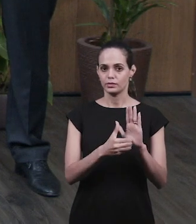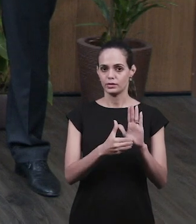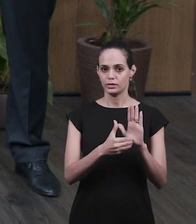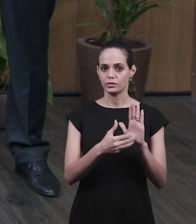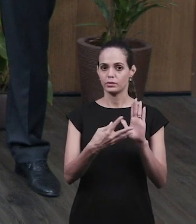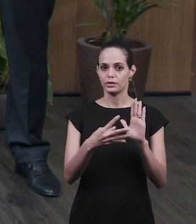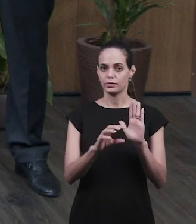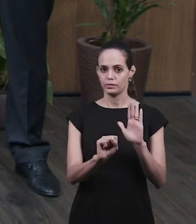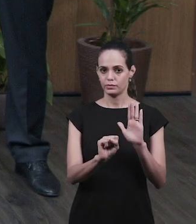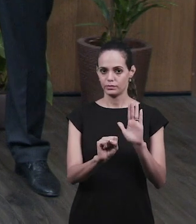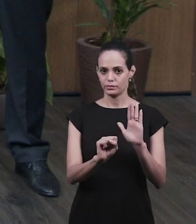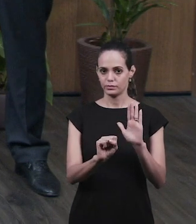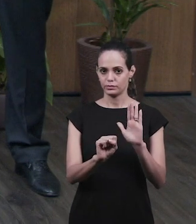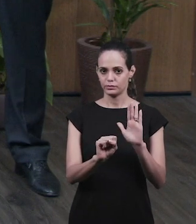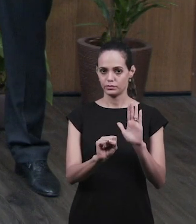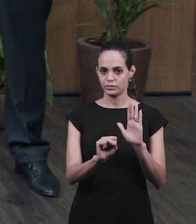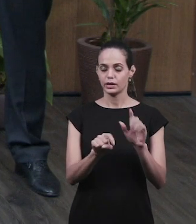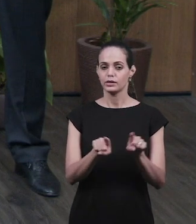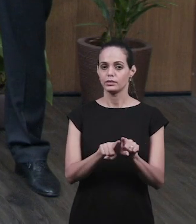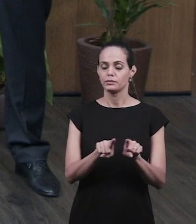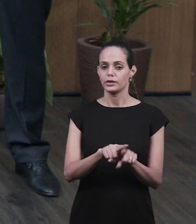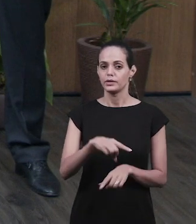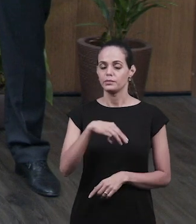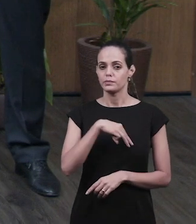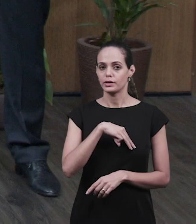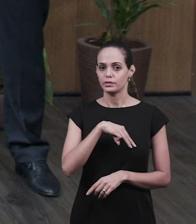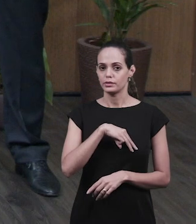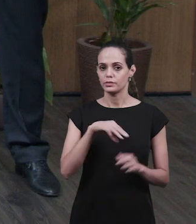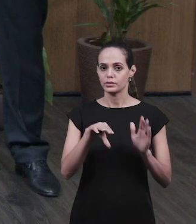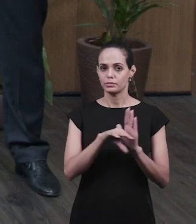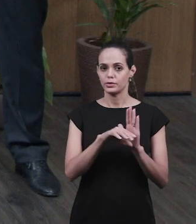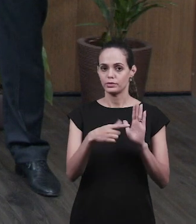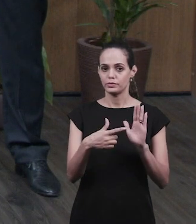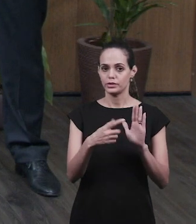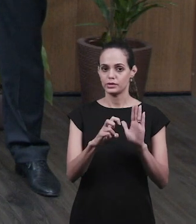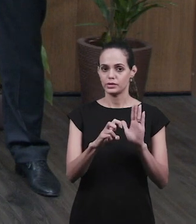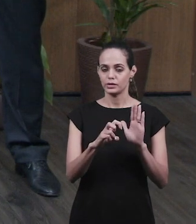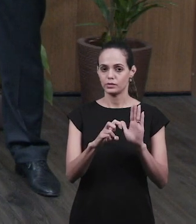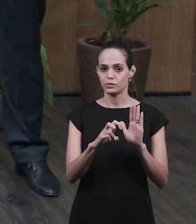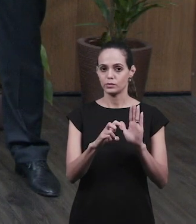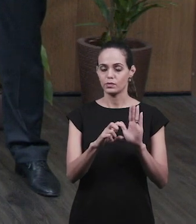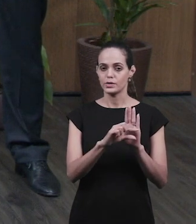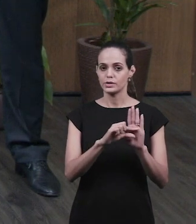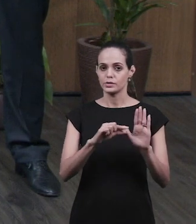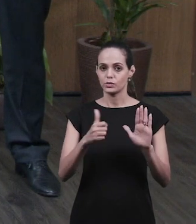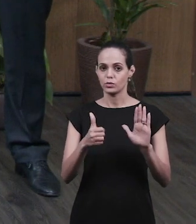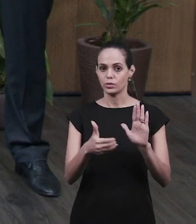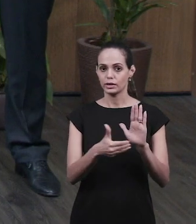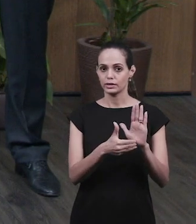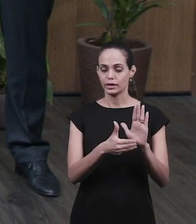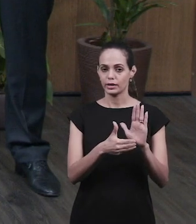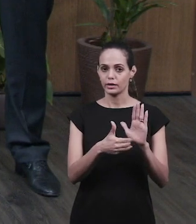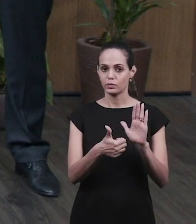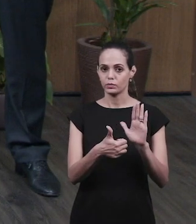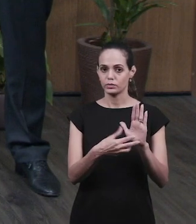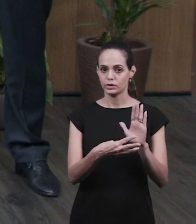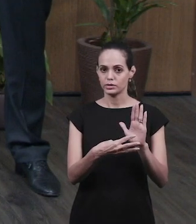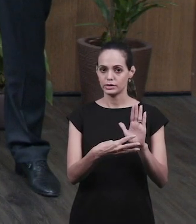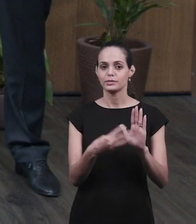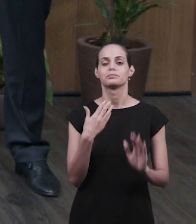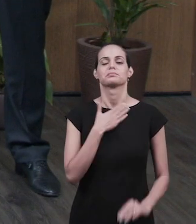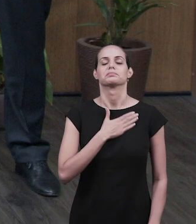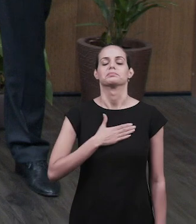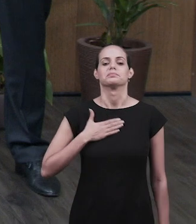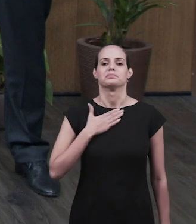48, et Matthieu 25, de 1 à 13. Et on aimerait